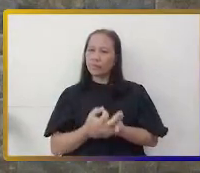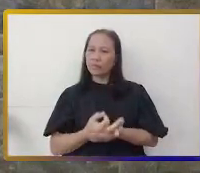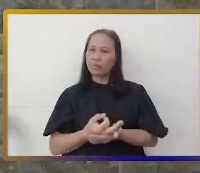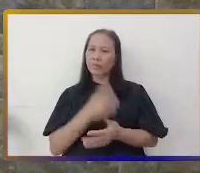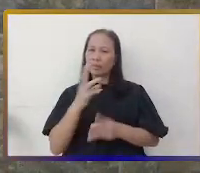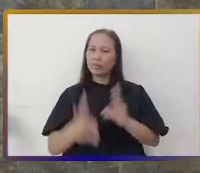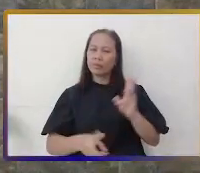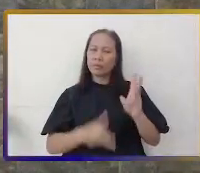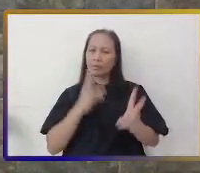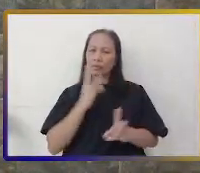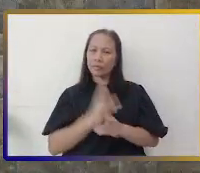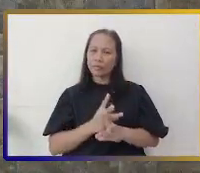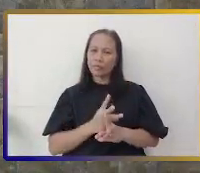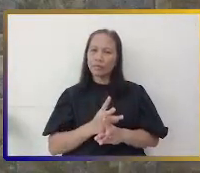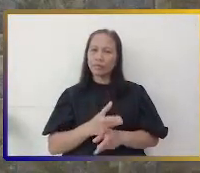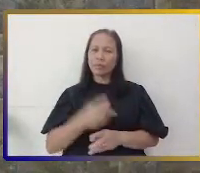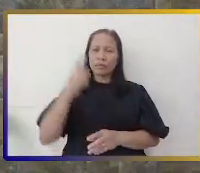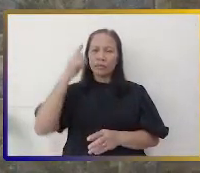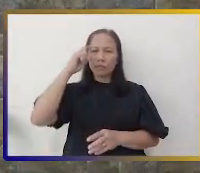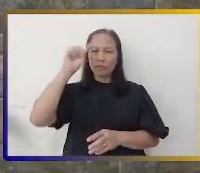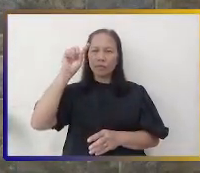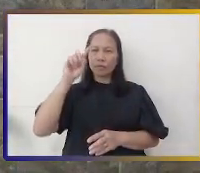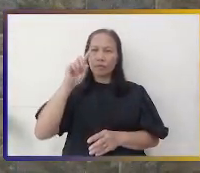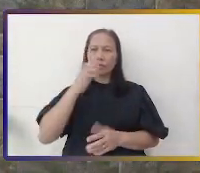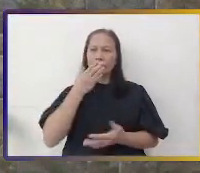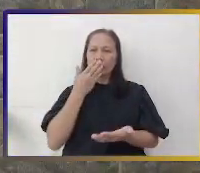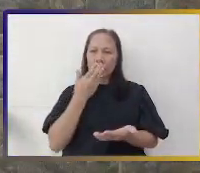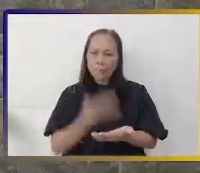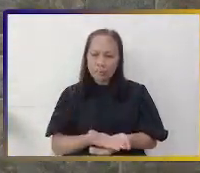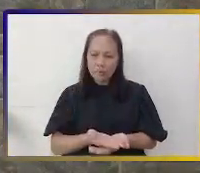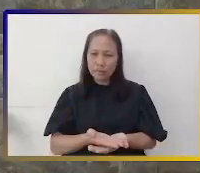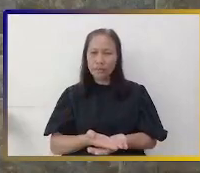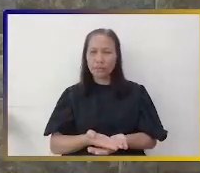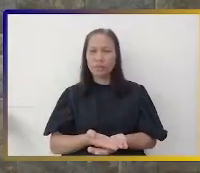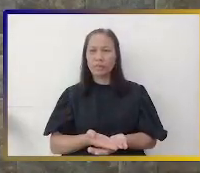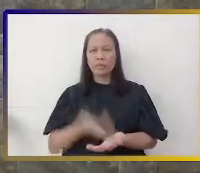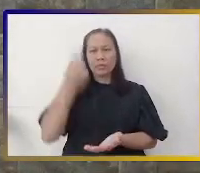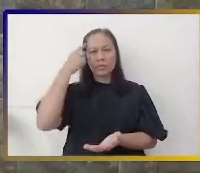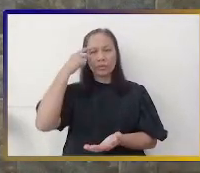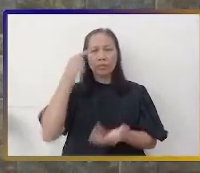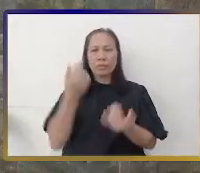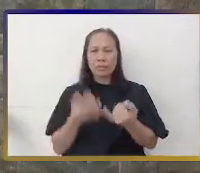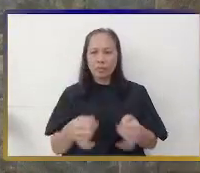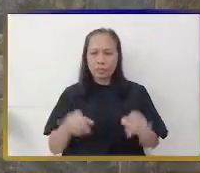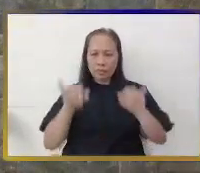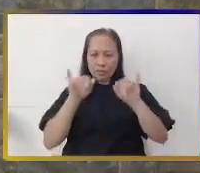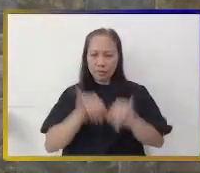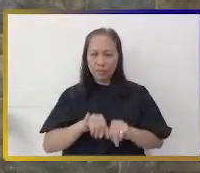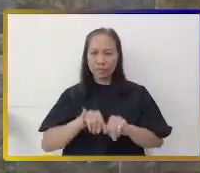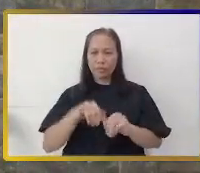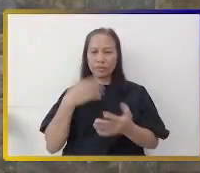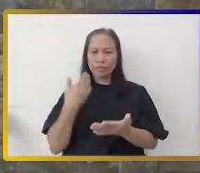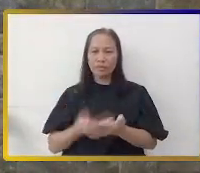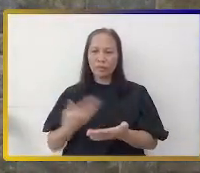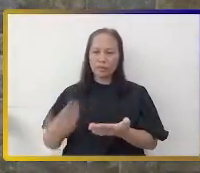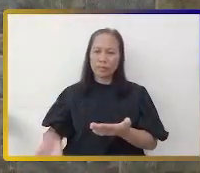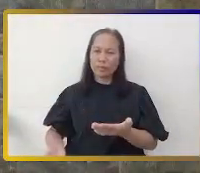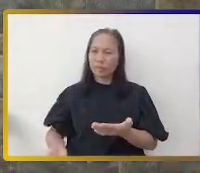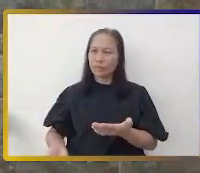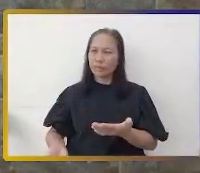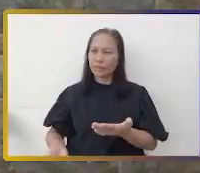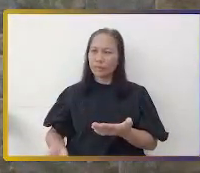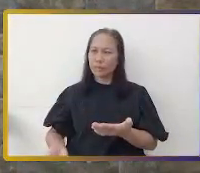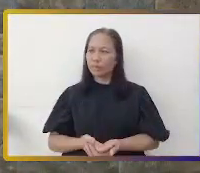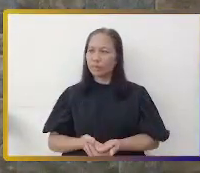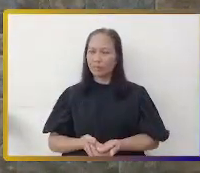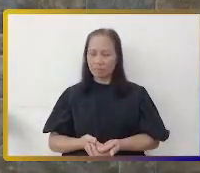has no Eternal value In other words hindi yan ganyan ang nasa sa